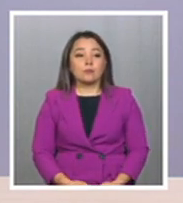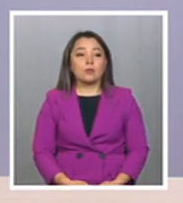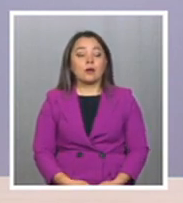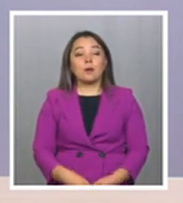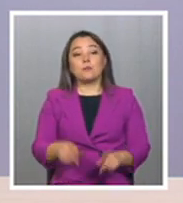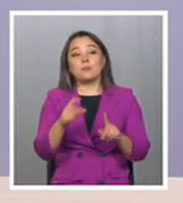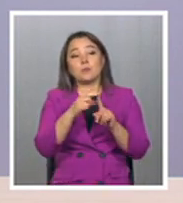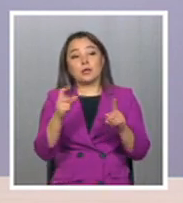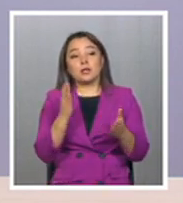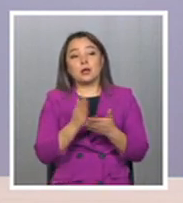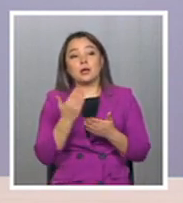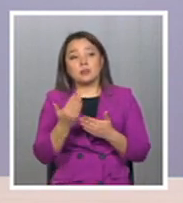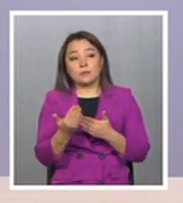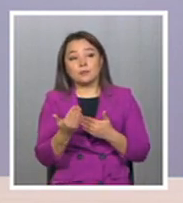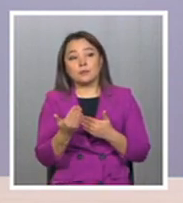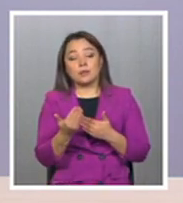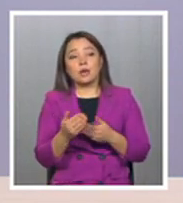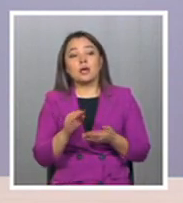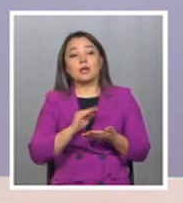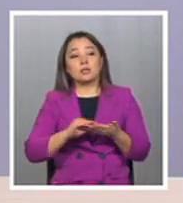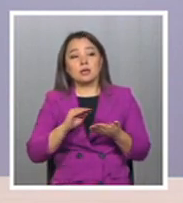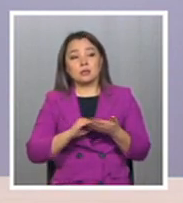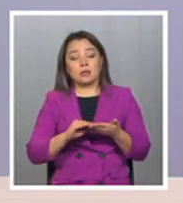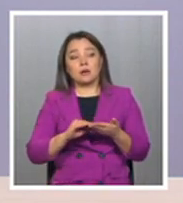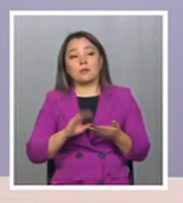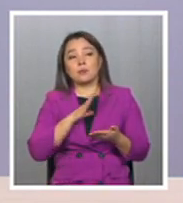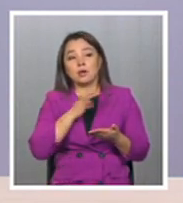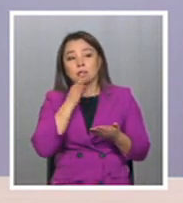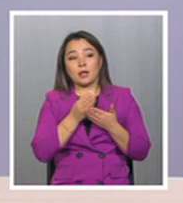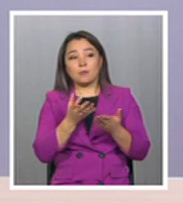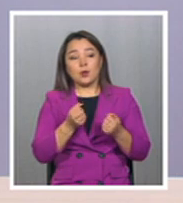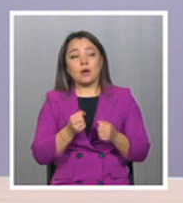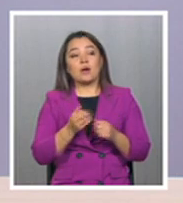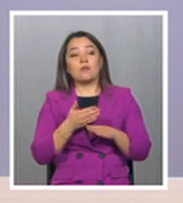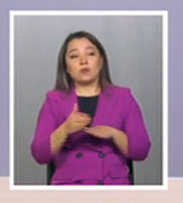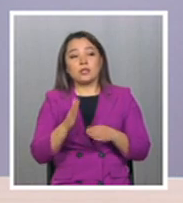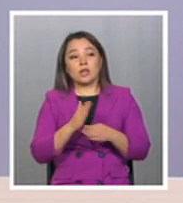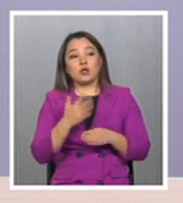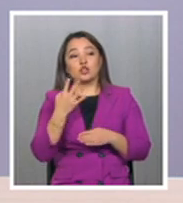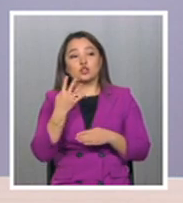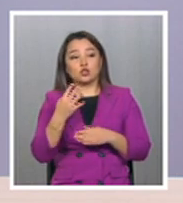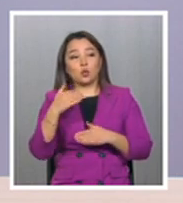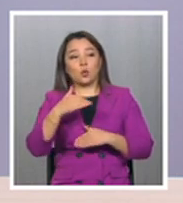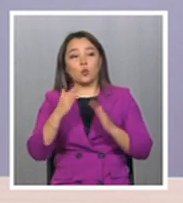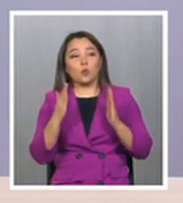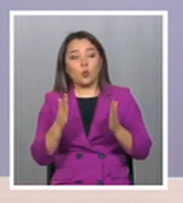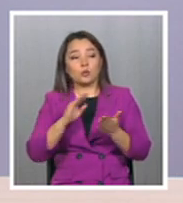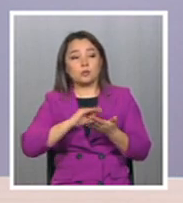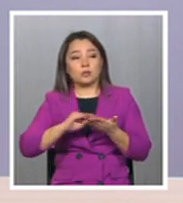предлоги, ребята, на письме принято выделять четырехугольником.